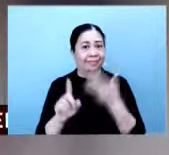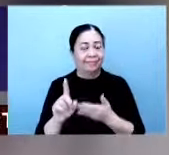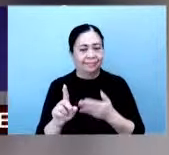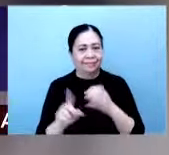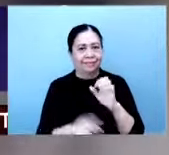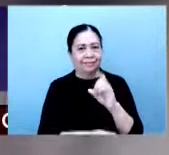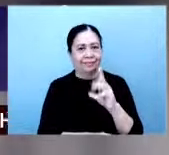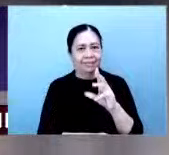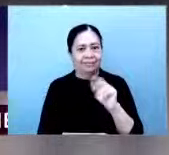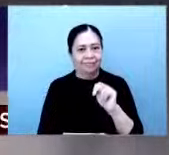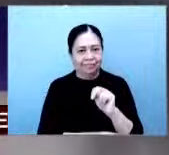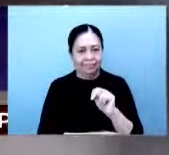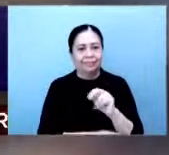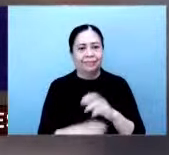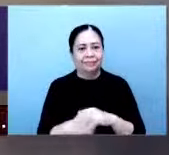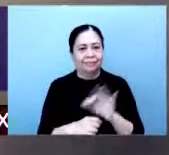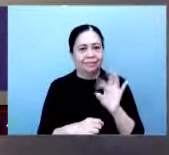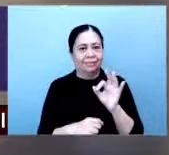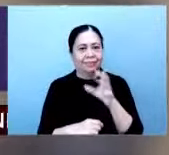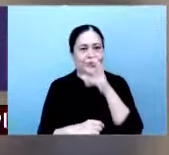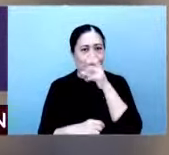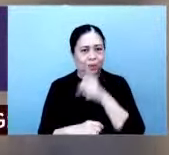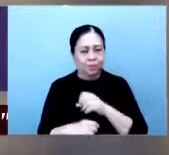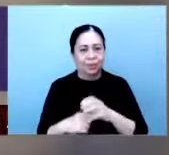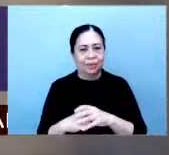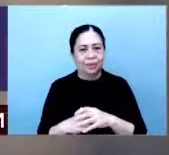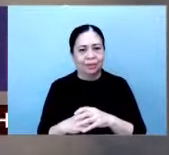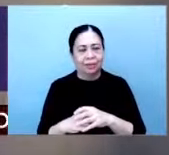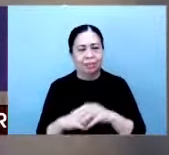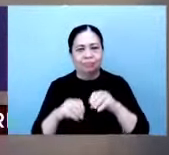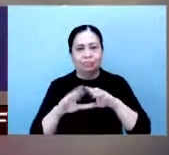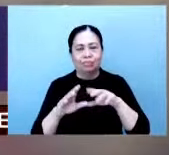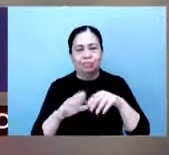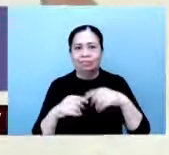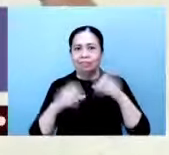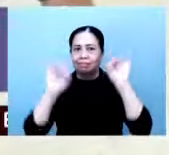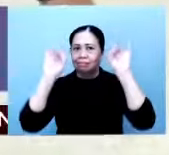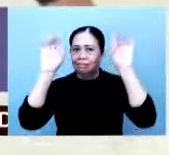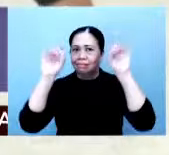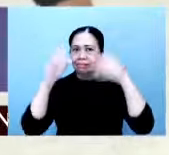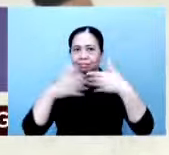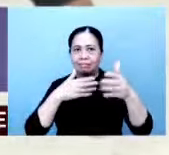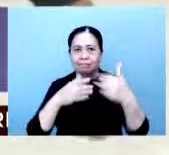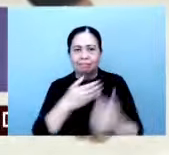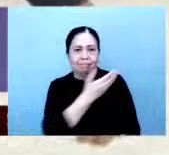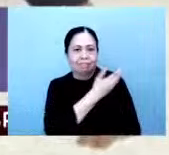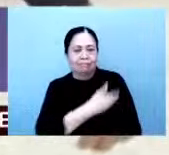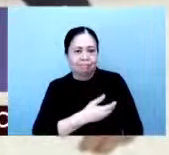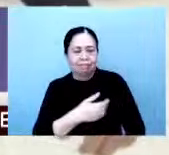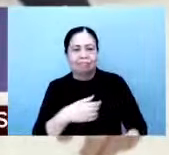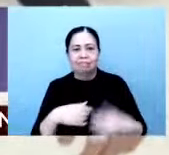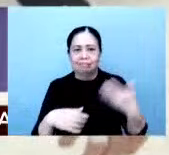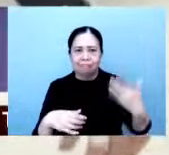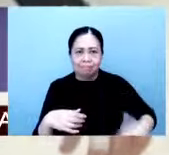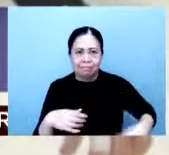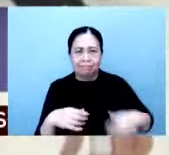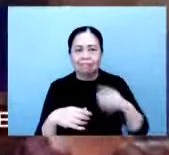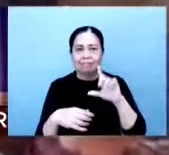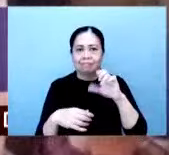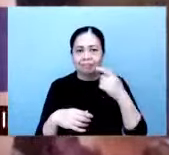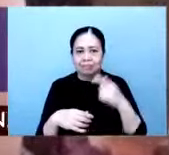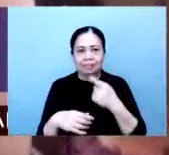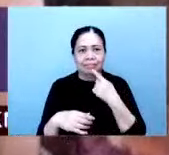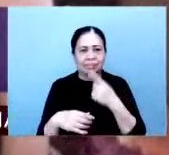engito 19 years old viral ang paglalaro niya ng volleyball kahit putol ang kanyang binti at braso ayon kay Edwin